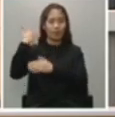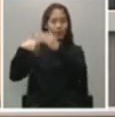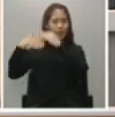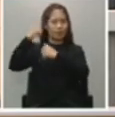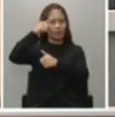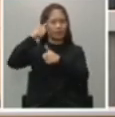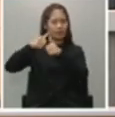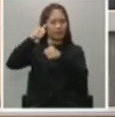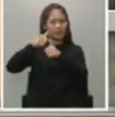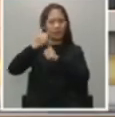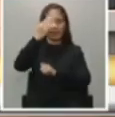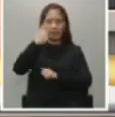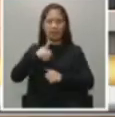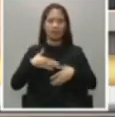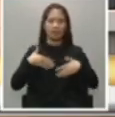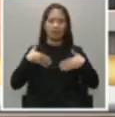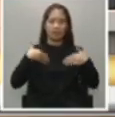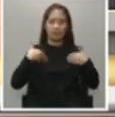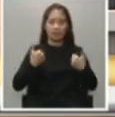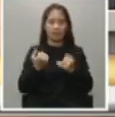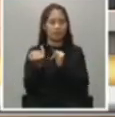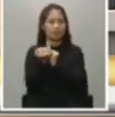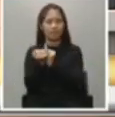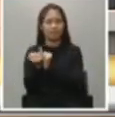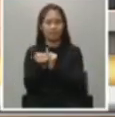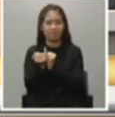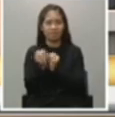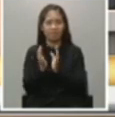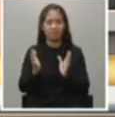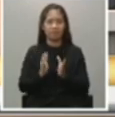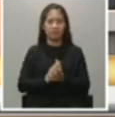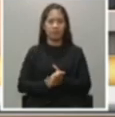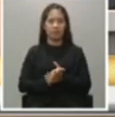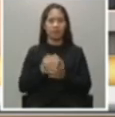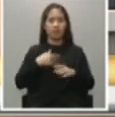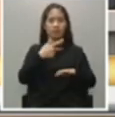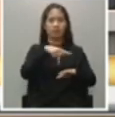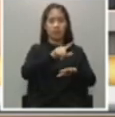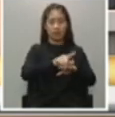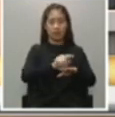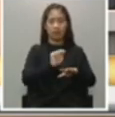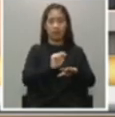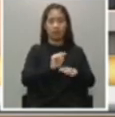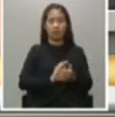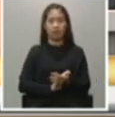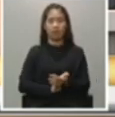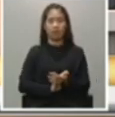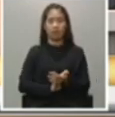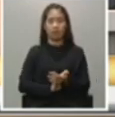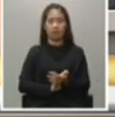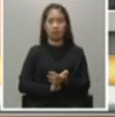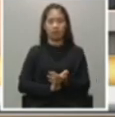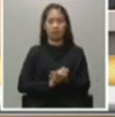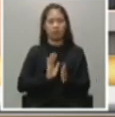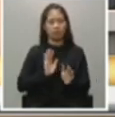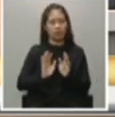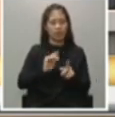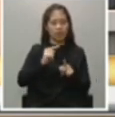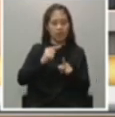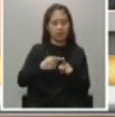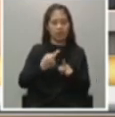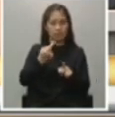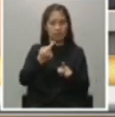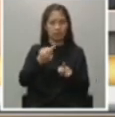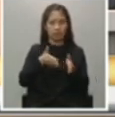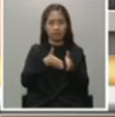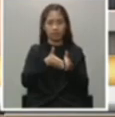ชื่นมื่นแน่นแฟ้นกันเป็นอย่างมากท่านประธานที่เคารพครับปรากฏว่าประมาณเดือนกว่าๆหลังการเยือนส